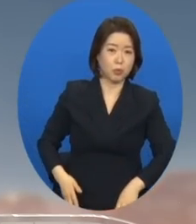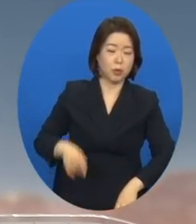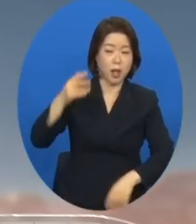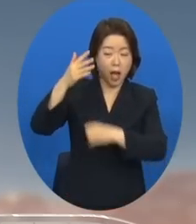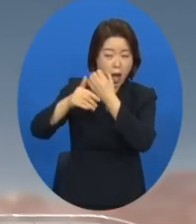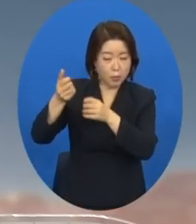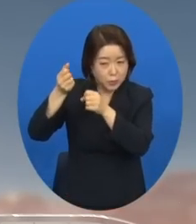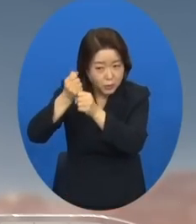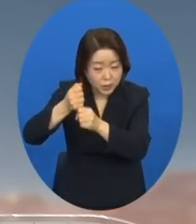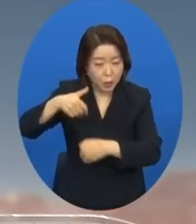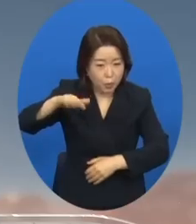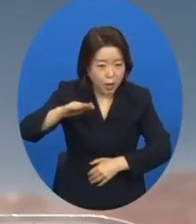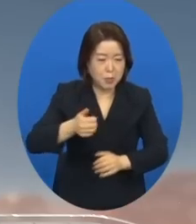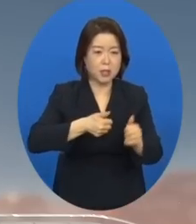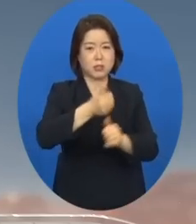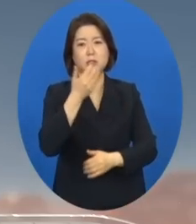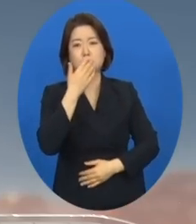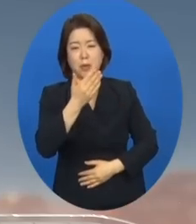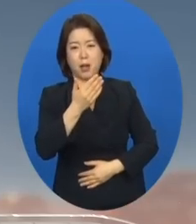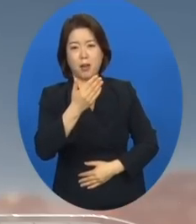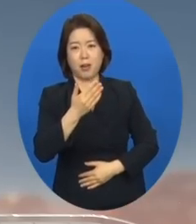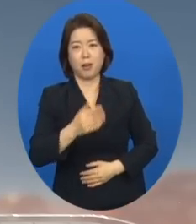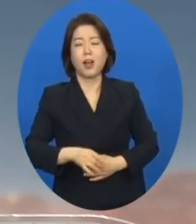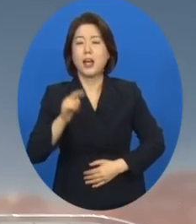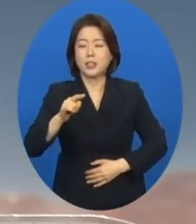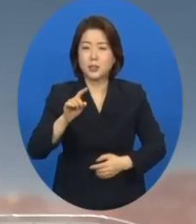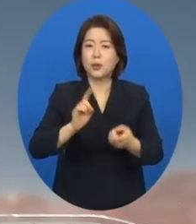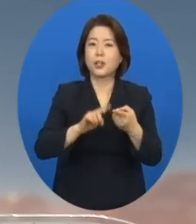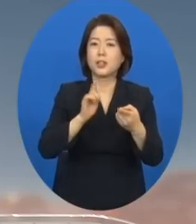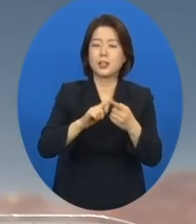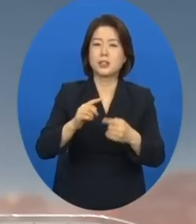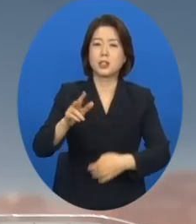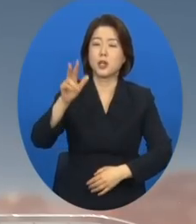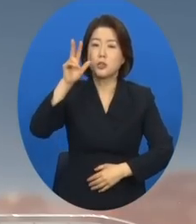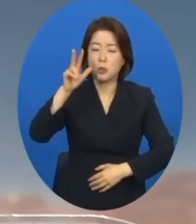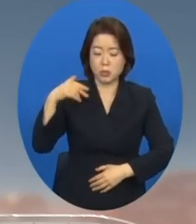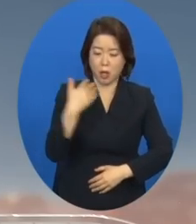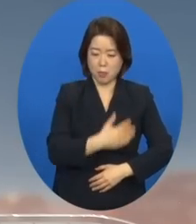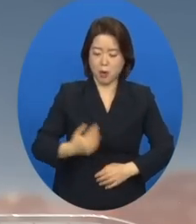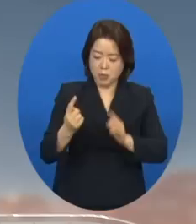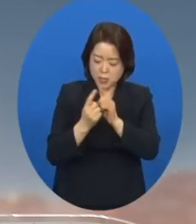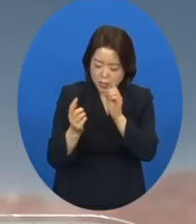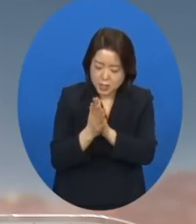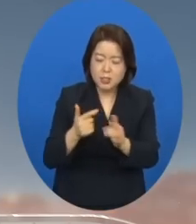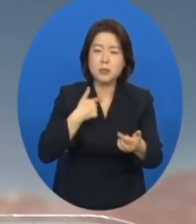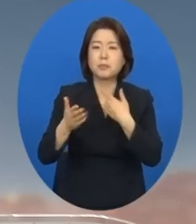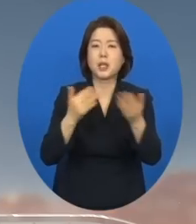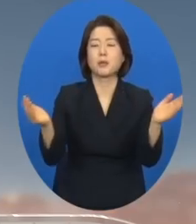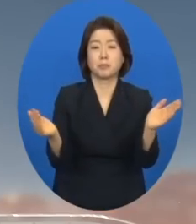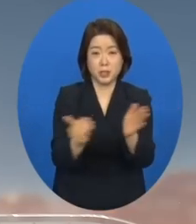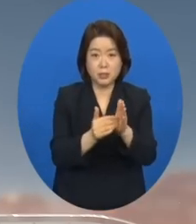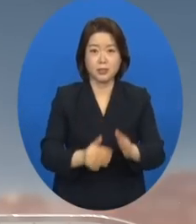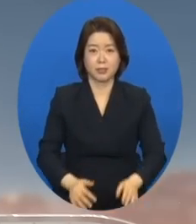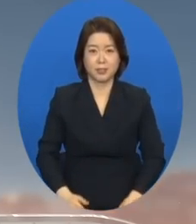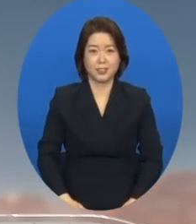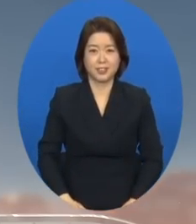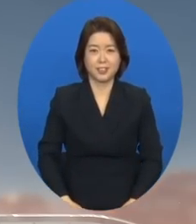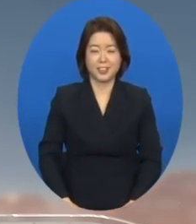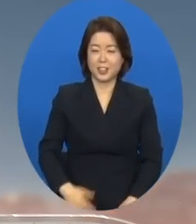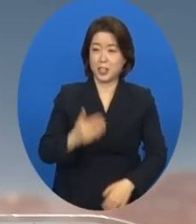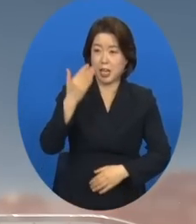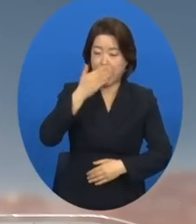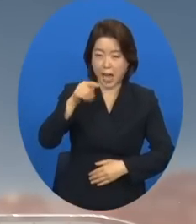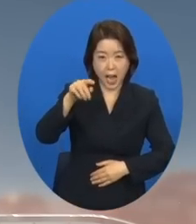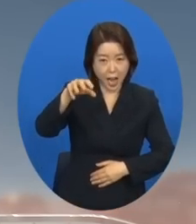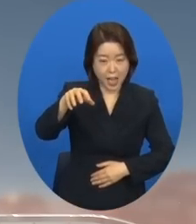나아가면 우리가 승리해 주시는 분이구나 그것을 여호수아가 그냥 몸으로 체험한 것입니다 그 다음에 그가 이제 가나안의